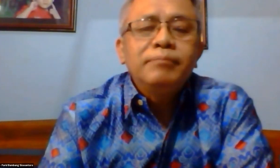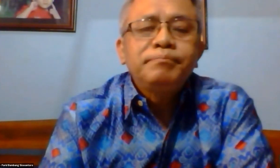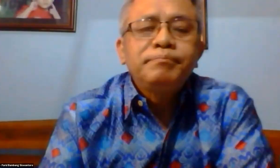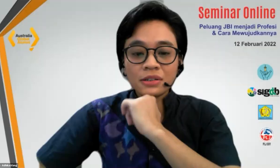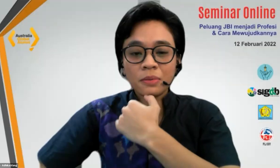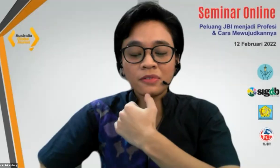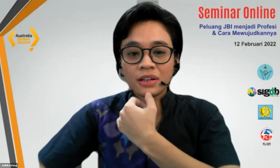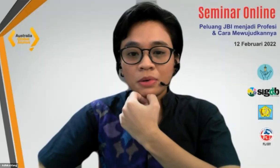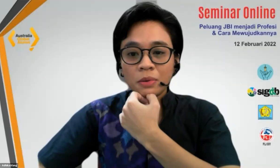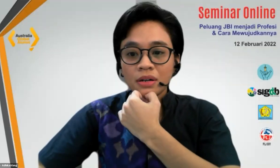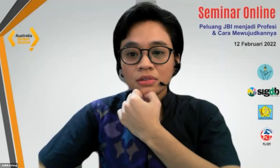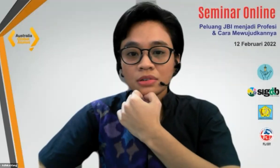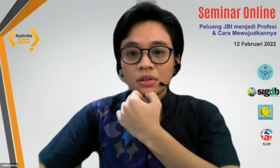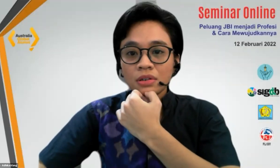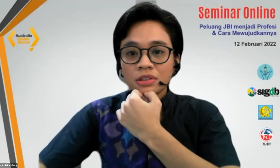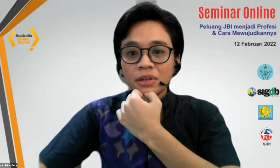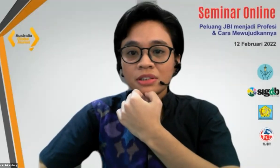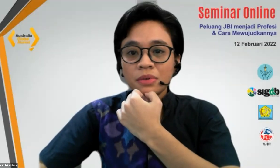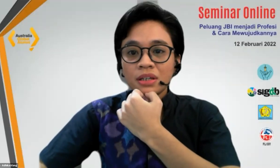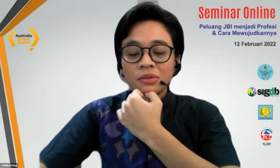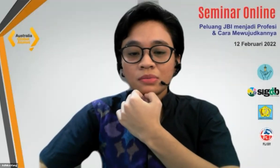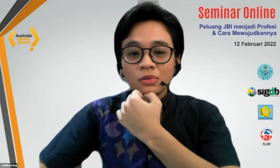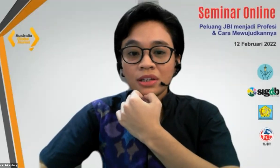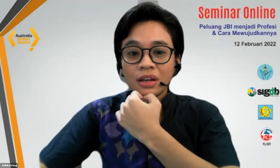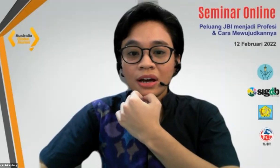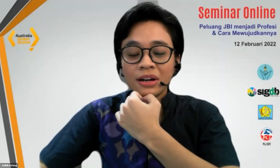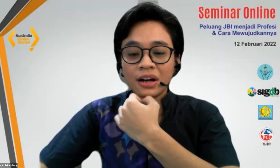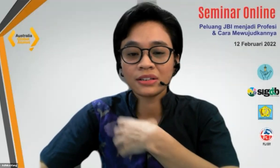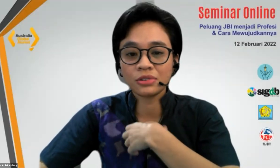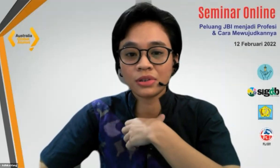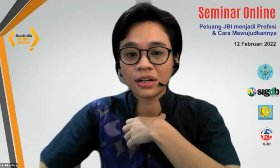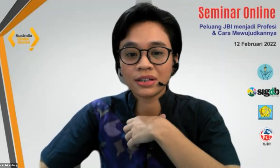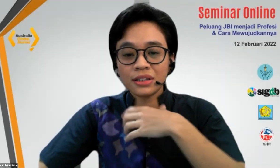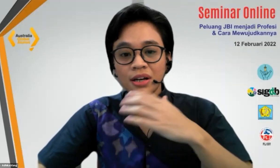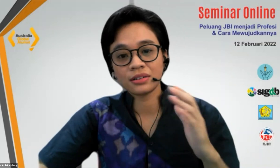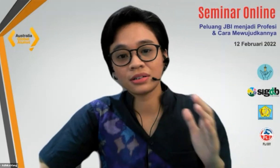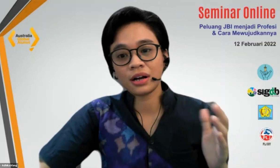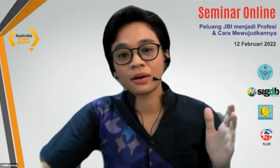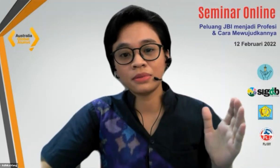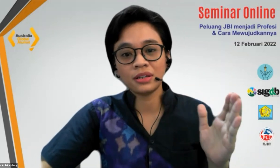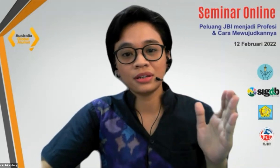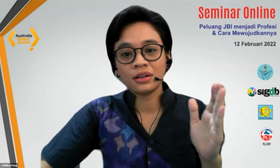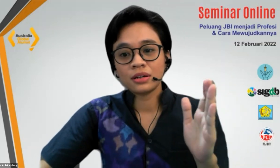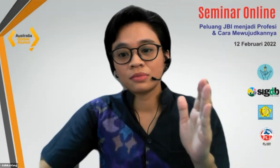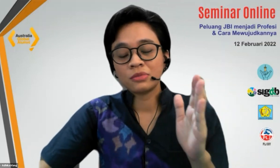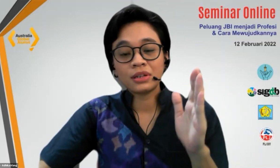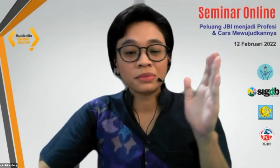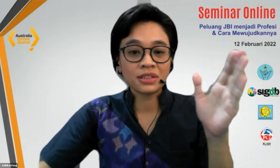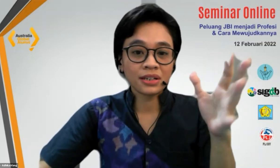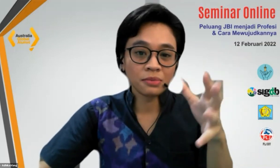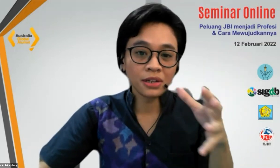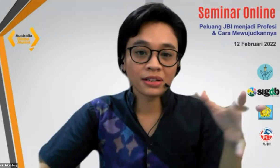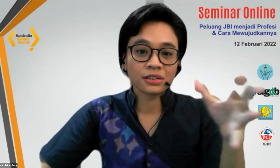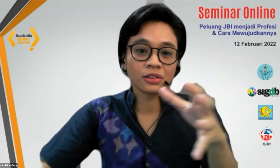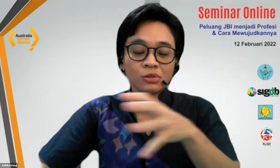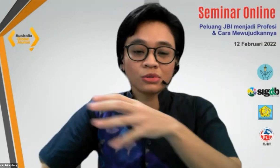kasih Bapak Farid memang soal sebagai Gaby mungkin ada kalanya juga kita kami gini